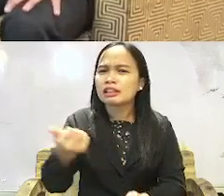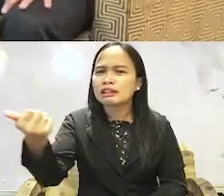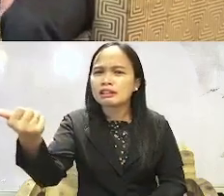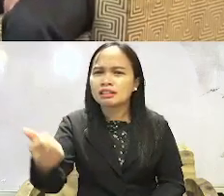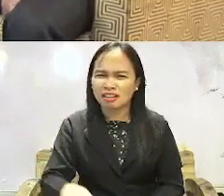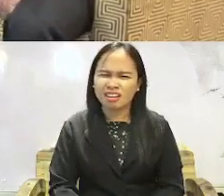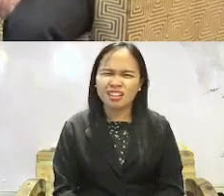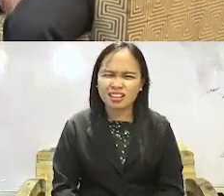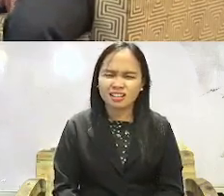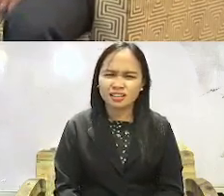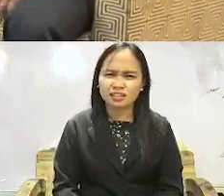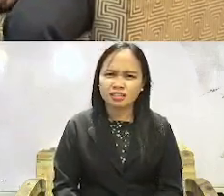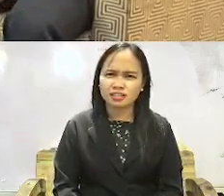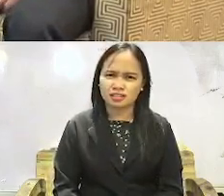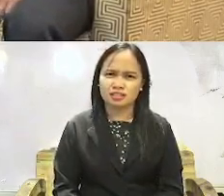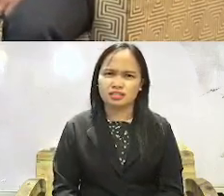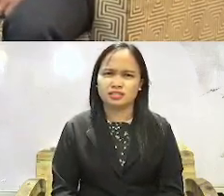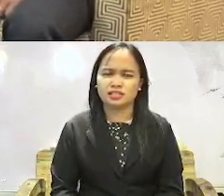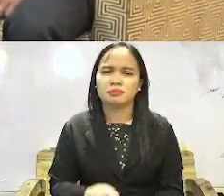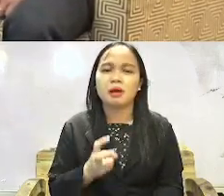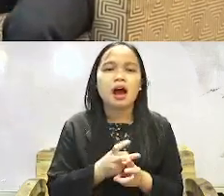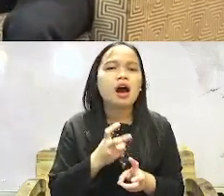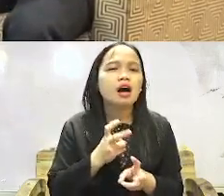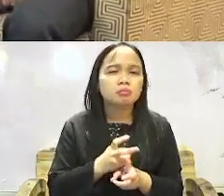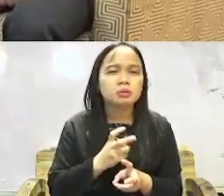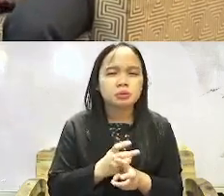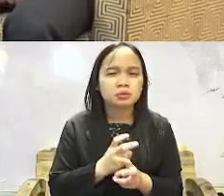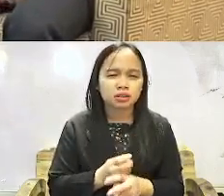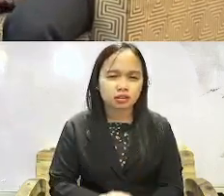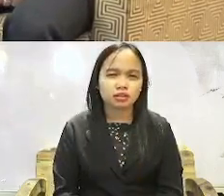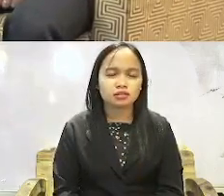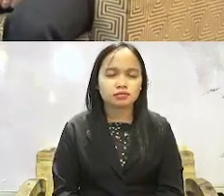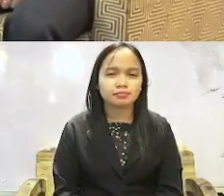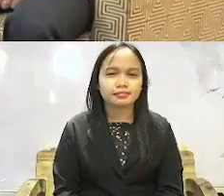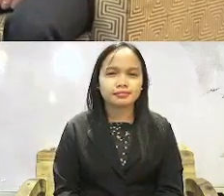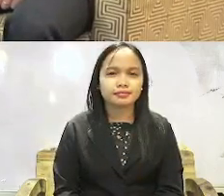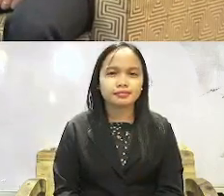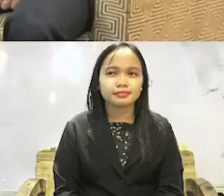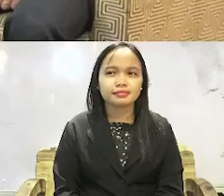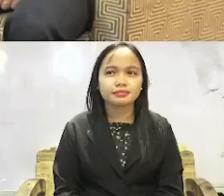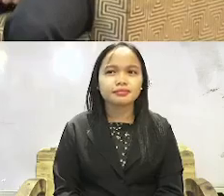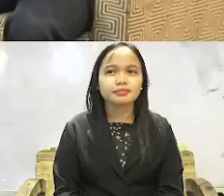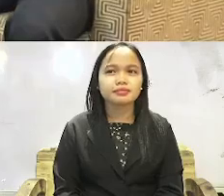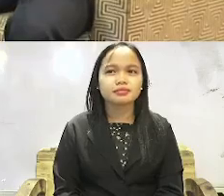Di ba? Oh, mahirap yun. Mahirap yung sitwasyon na yun. Pakilista na lang.